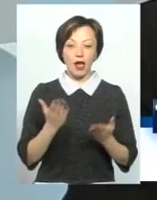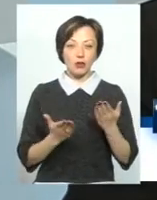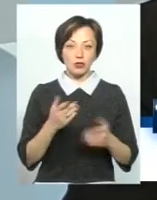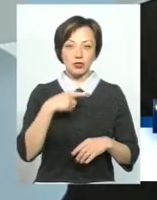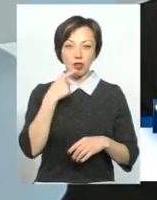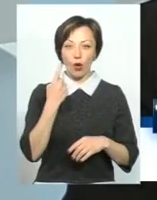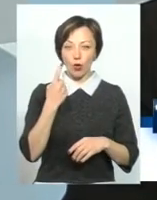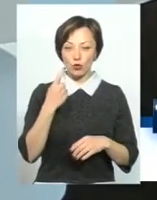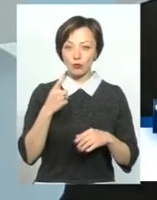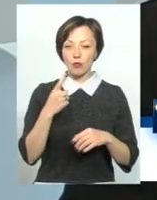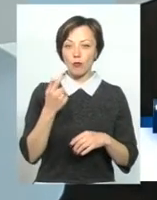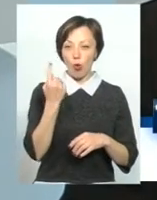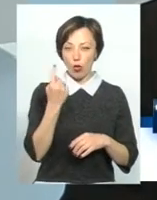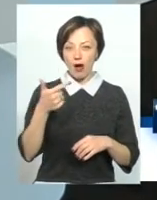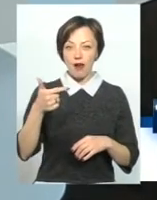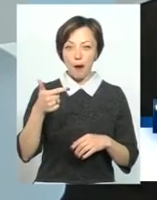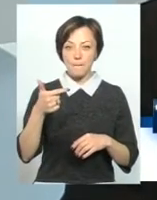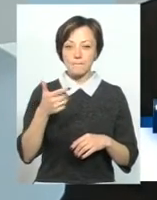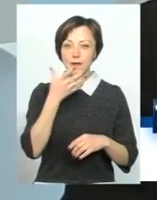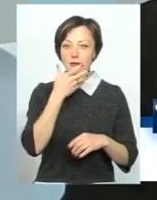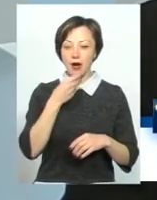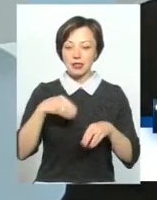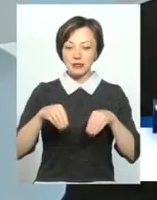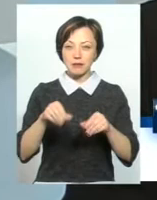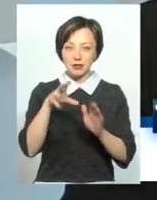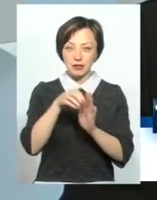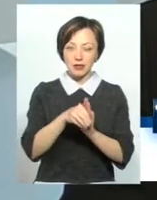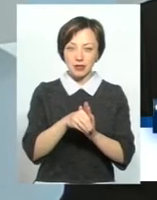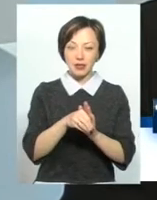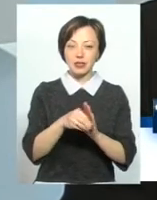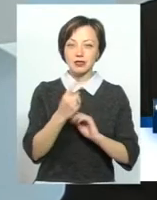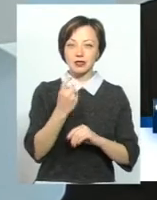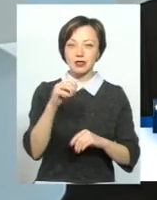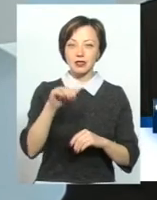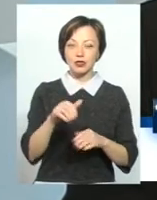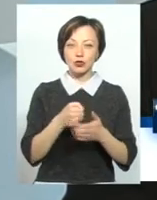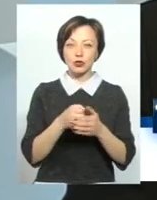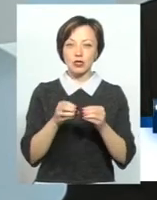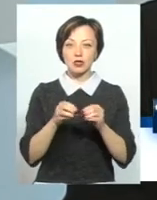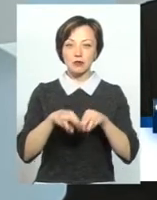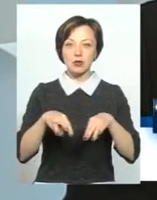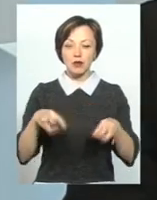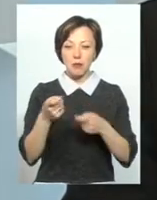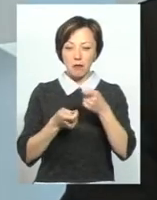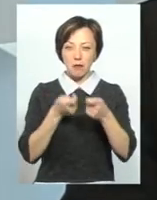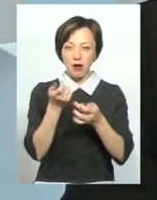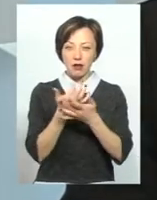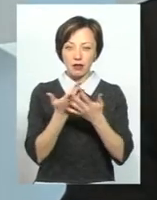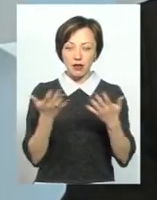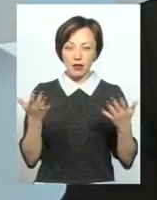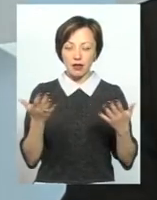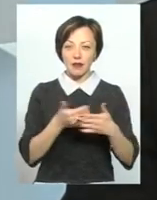столовій ложці, в одному грамі гарної землі міститься від 100 тисяч до 10 мільйонів бактерій,